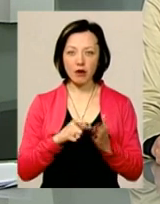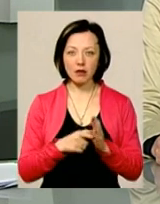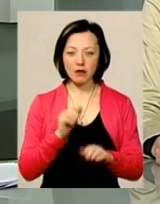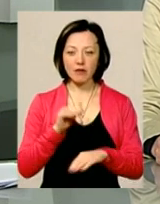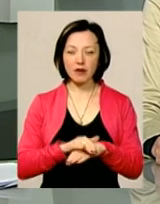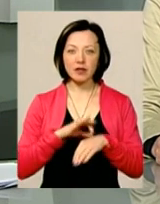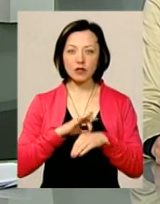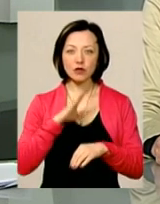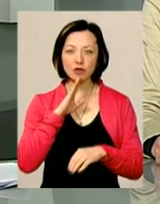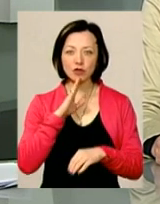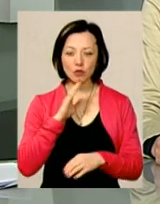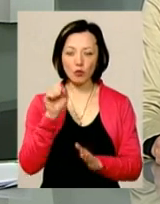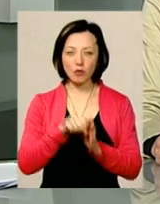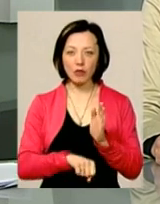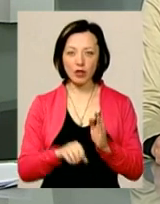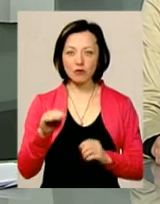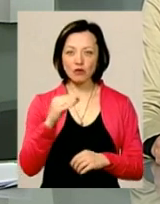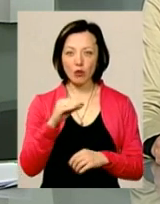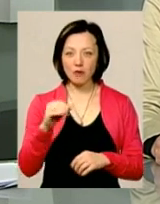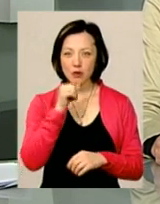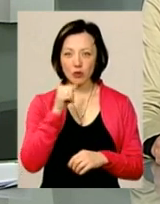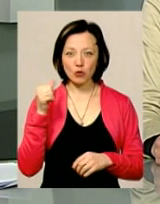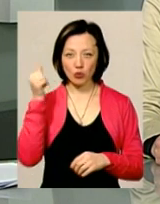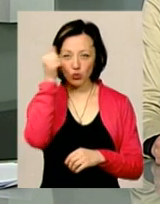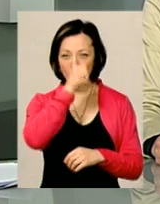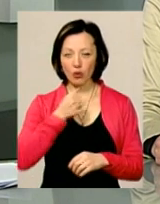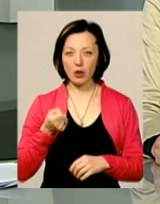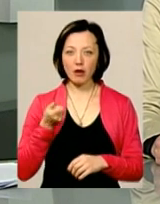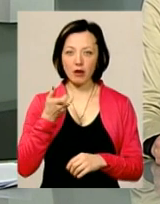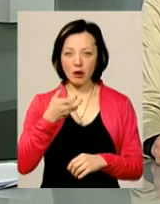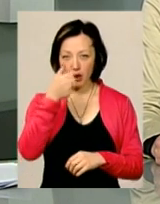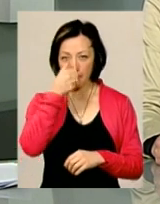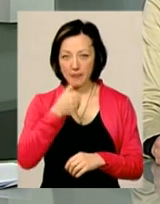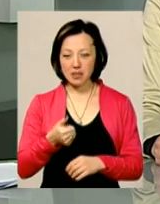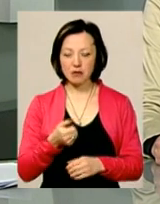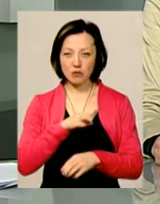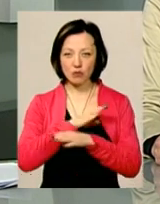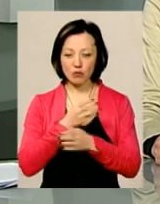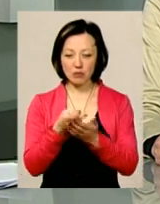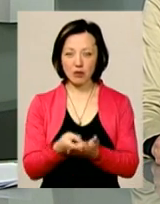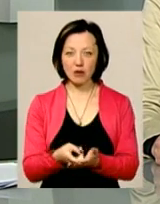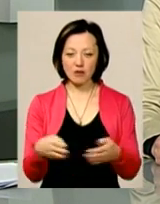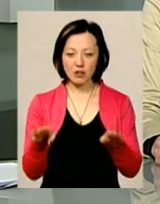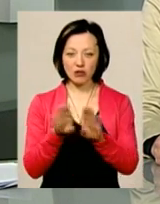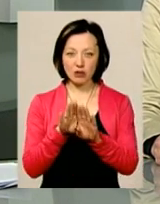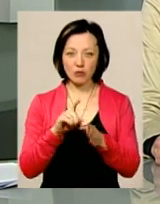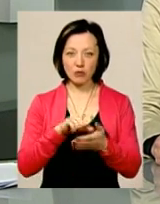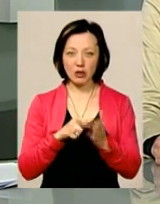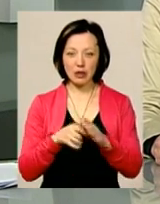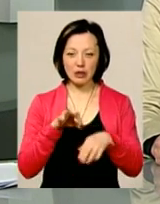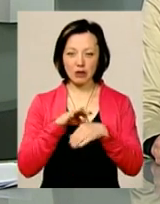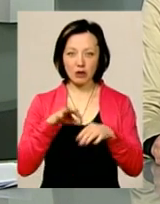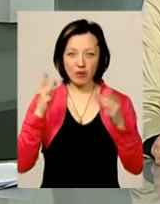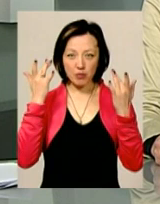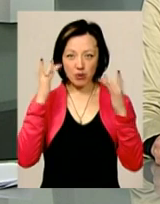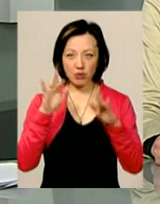виявили тіло жінки, яку вбили ще в жовтні минулого року. Кілька місяців труп пролежав у зачиненому помешканні. Тіло випадково